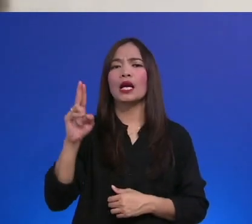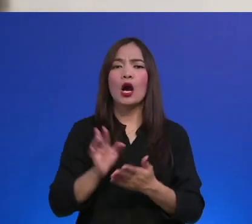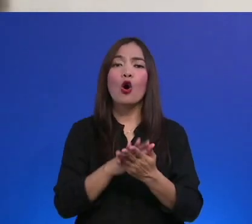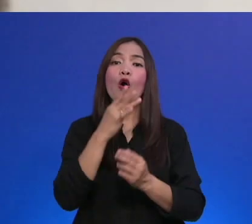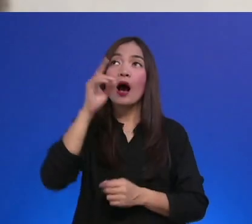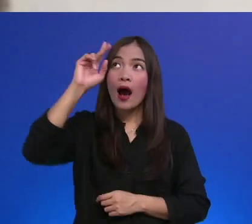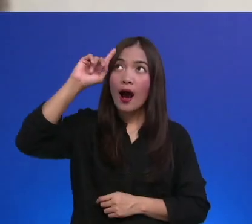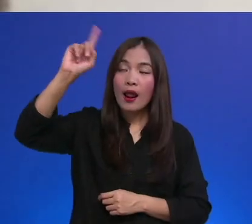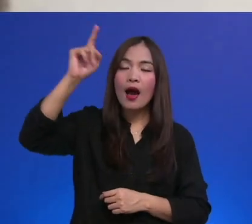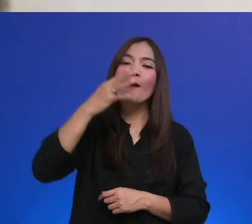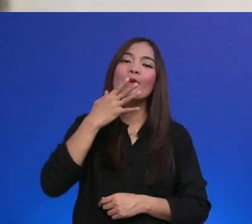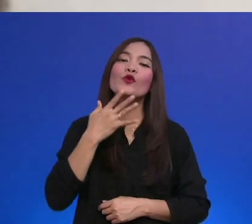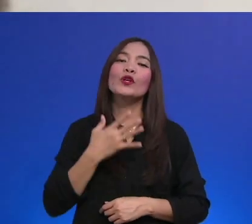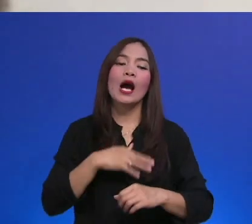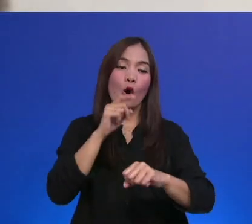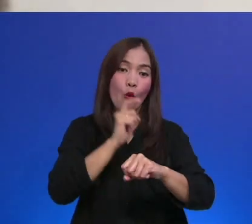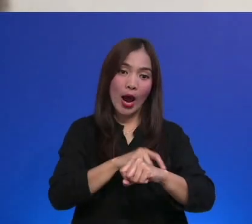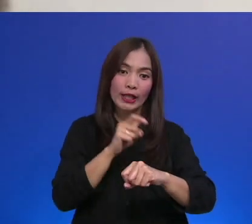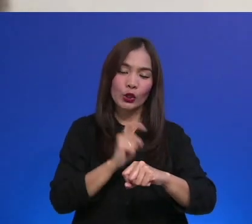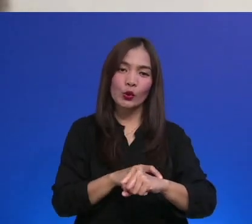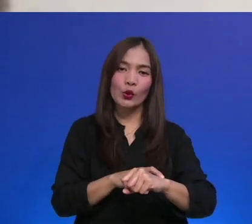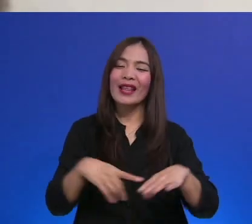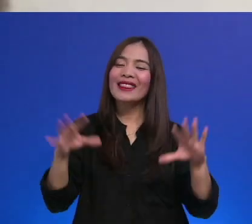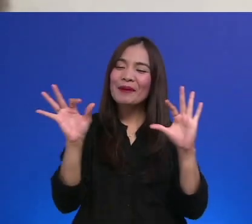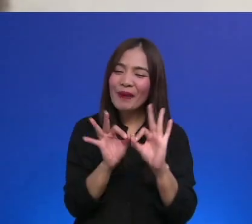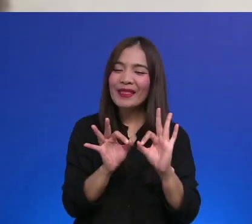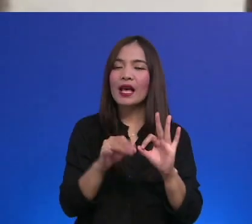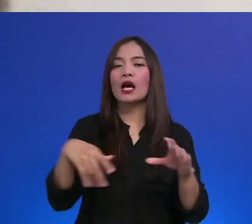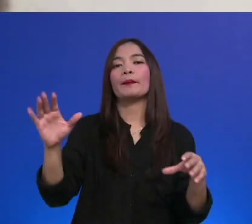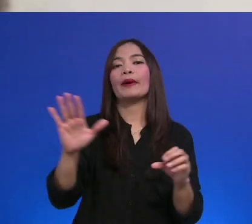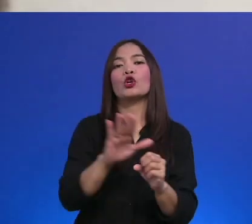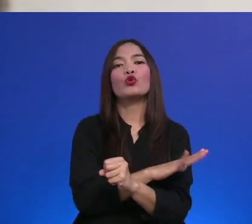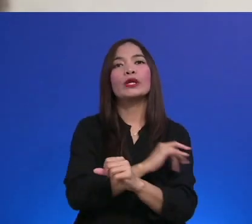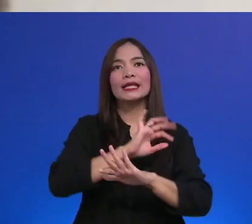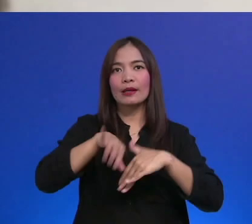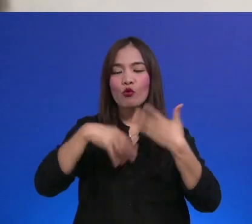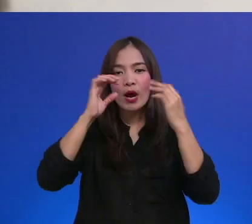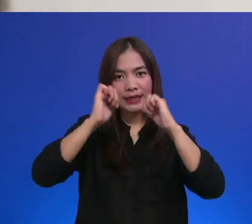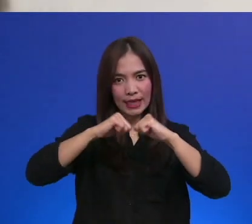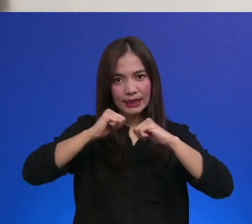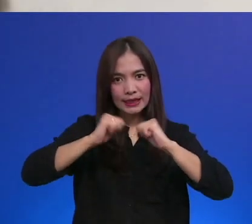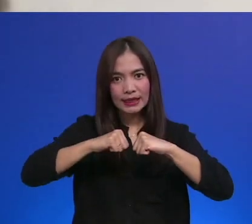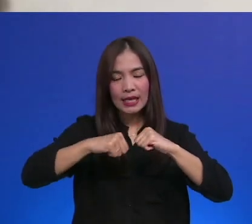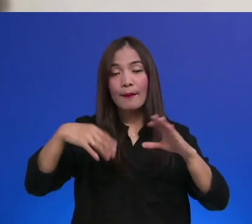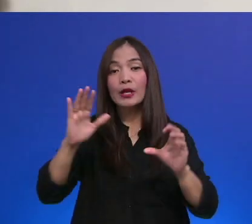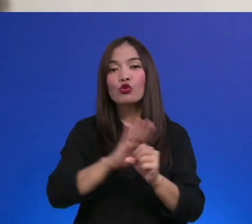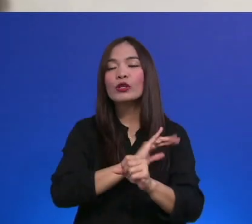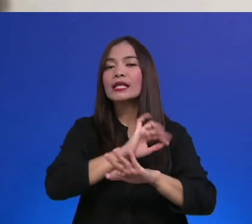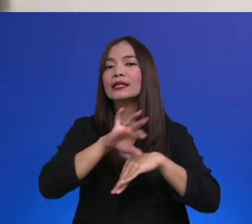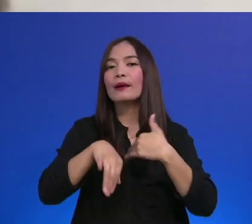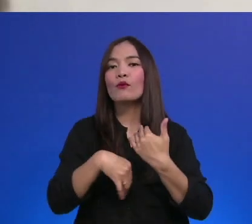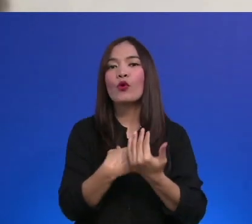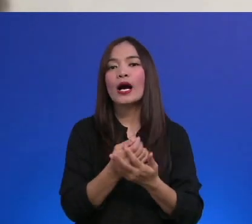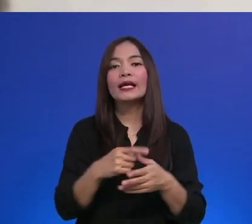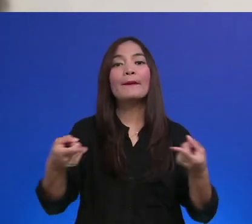Waktunya Tuhan menggenapi janjinya ada waktu Tuhan akan memenuhi apa